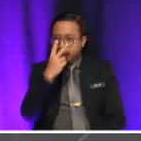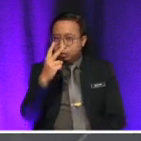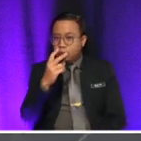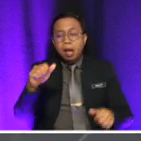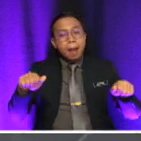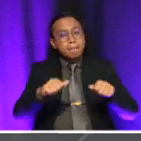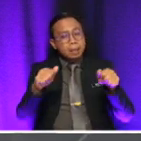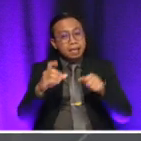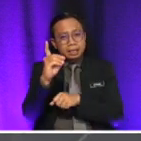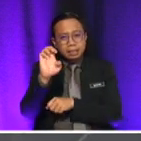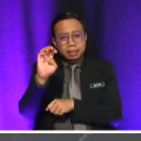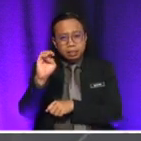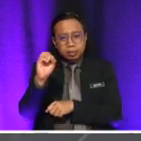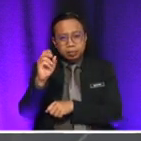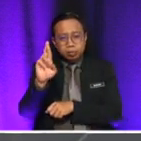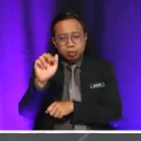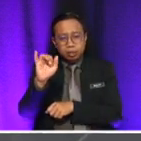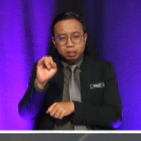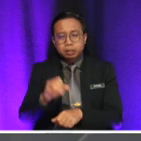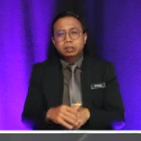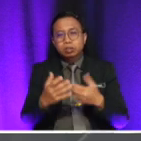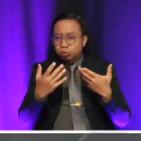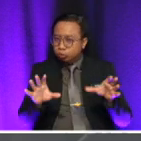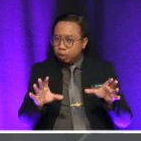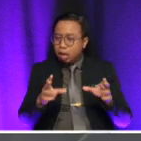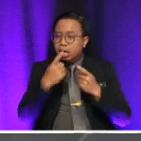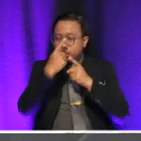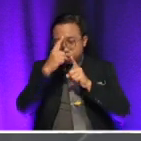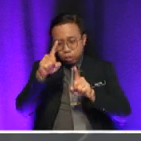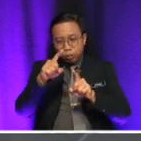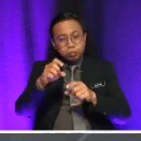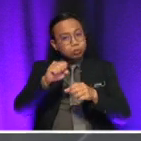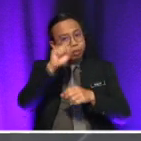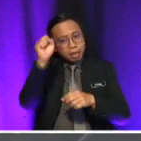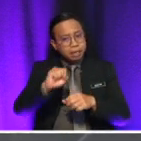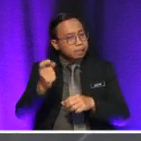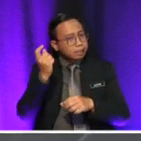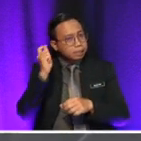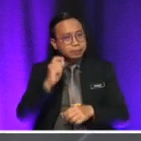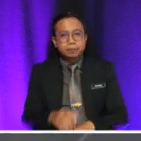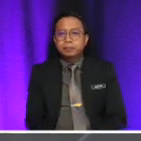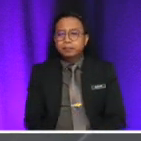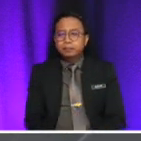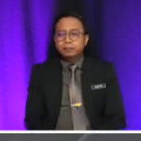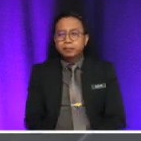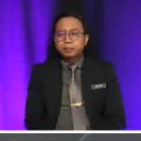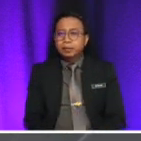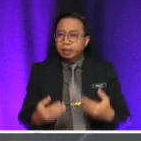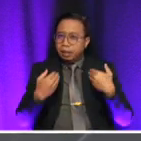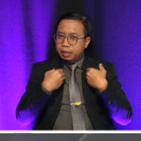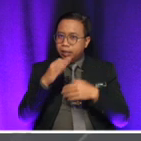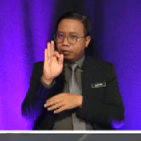demokrasi Apa amalan demokrasi tadi kita udah jawab besok agak tepat ada